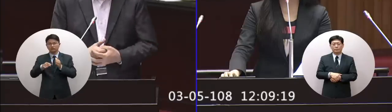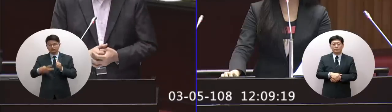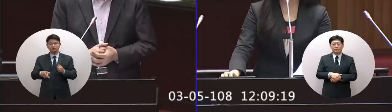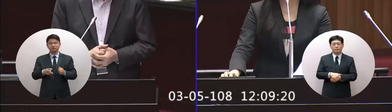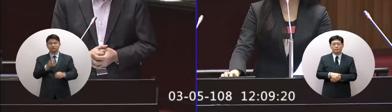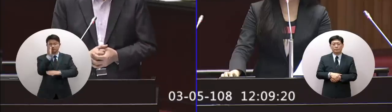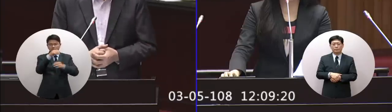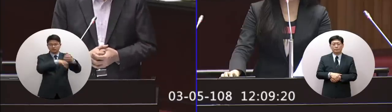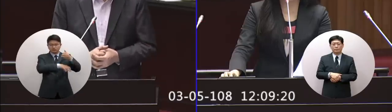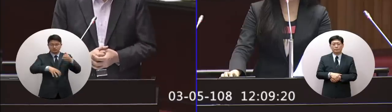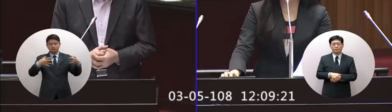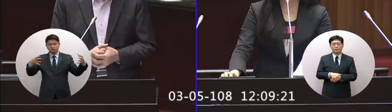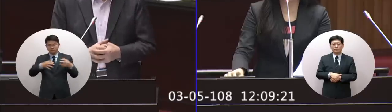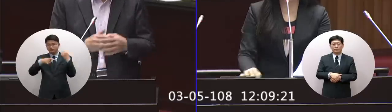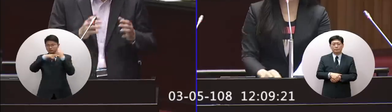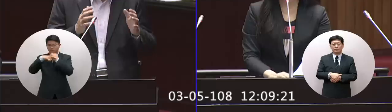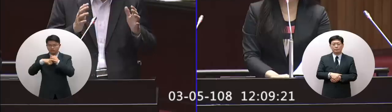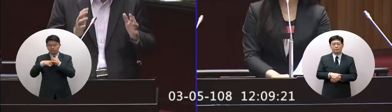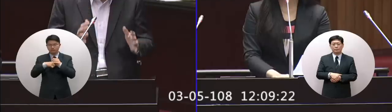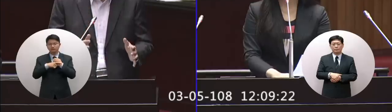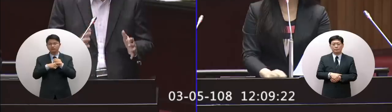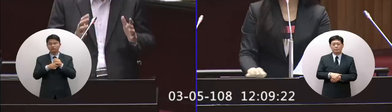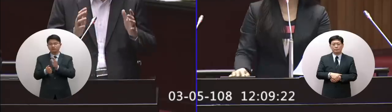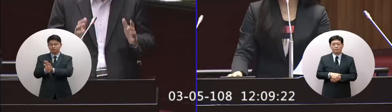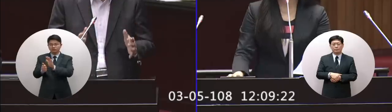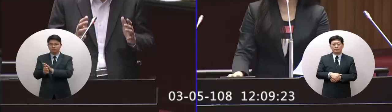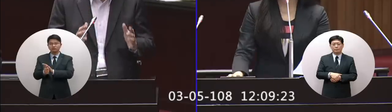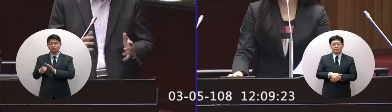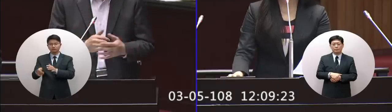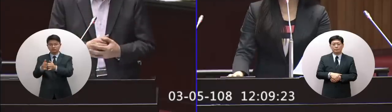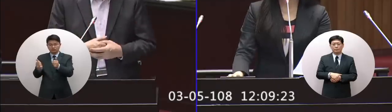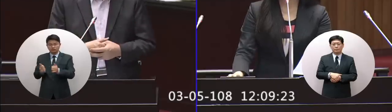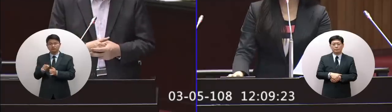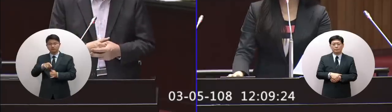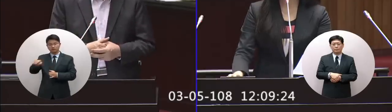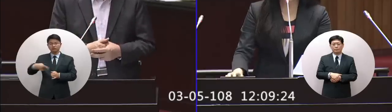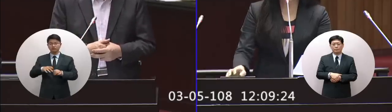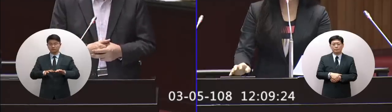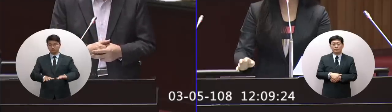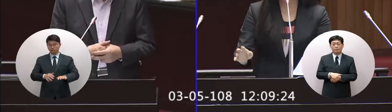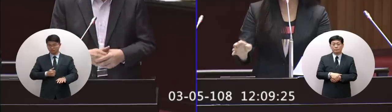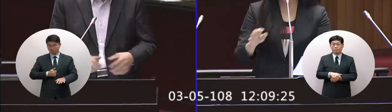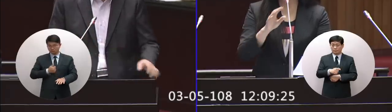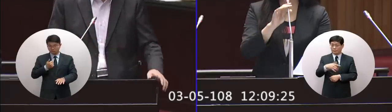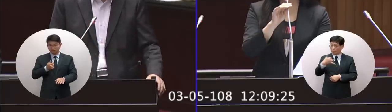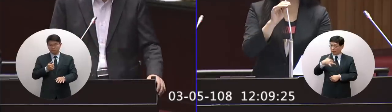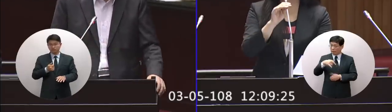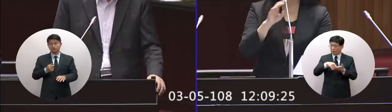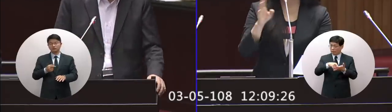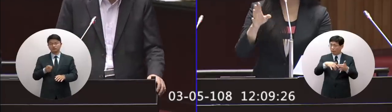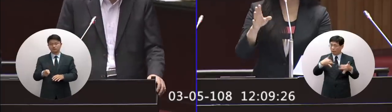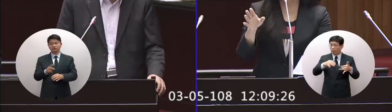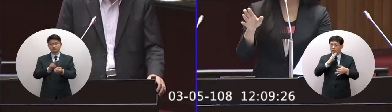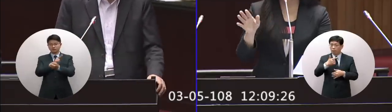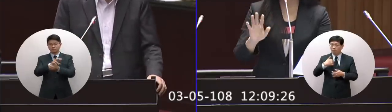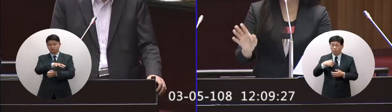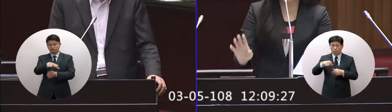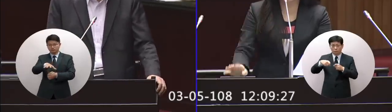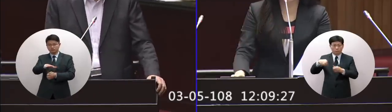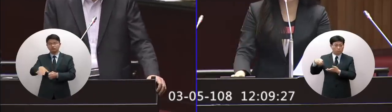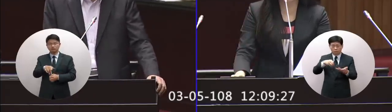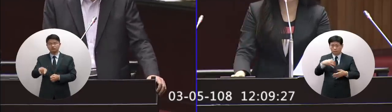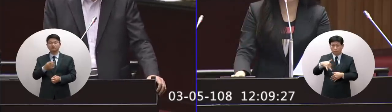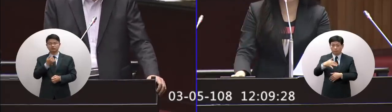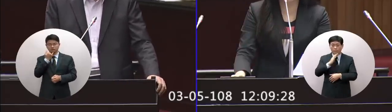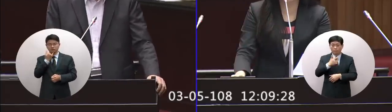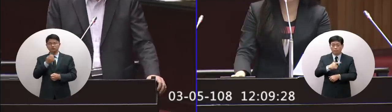来研拟相关的计划，来让他们实地可以用到目前这个。 所以你是还没送吗？我是问你，现在是